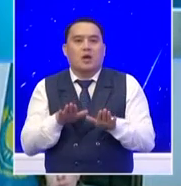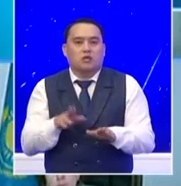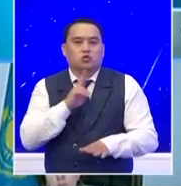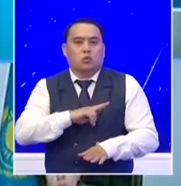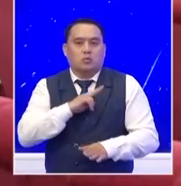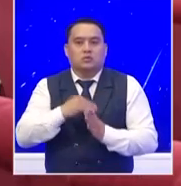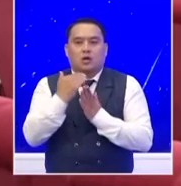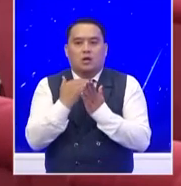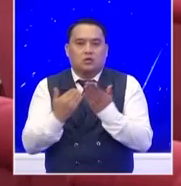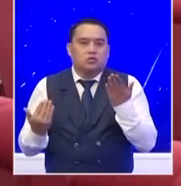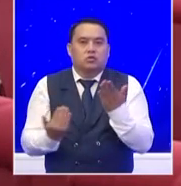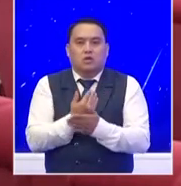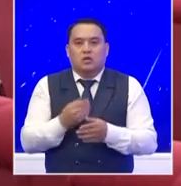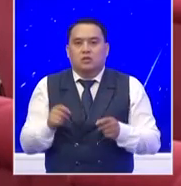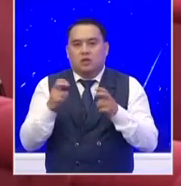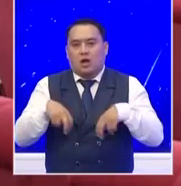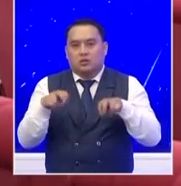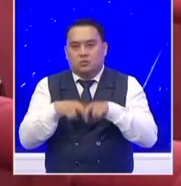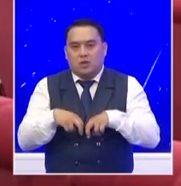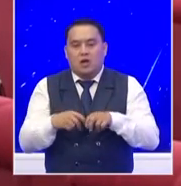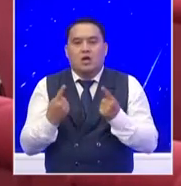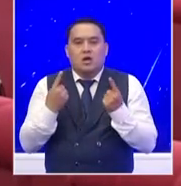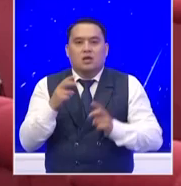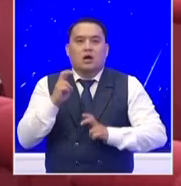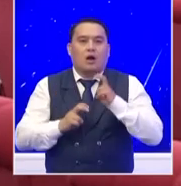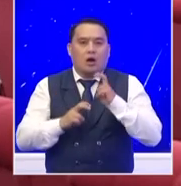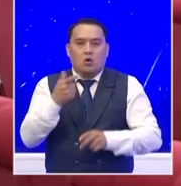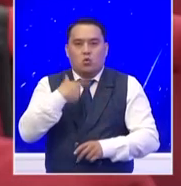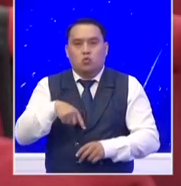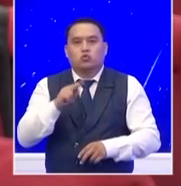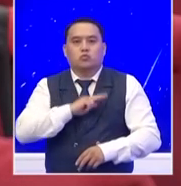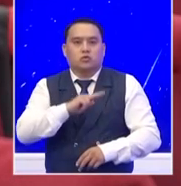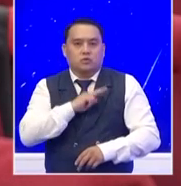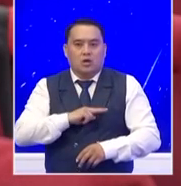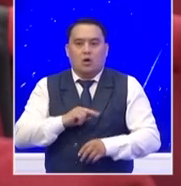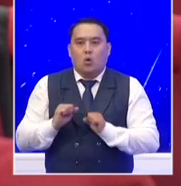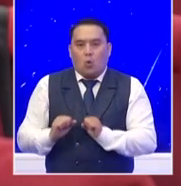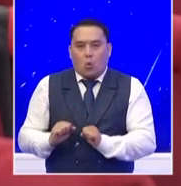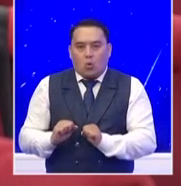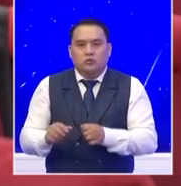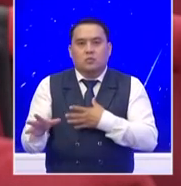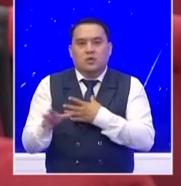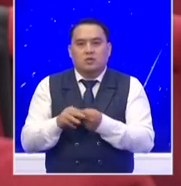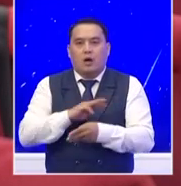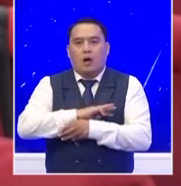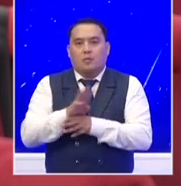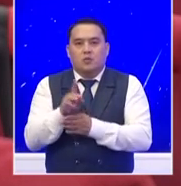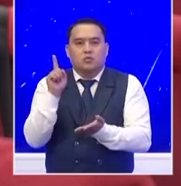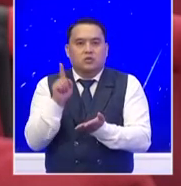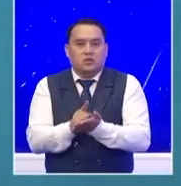жұмыс кестесін қайта қарауды тапсырды. Ал ірі кәсіпорындар өз жұмыскерлерін жеке қорғаныс құралдарымен қамтамасыз етуі